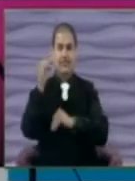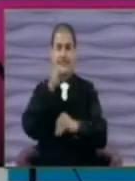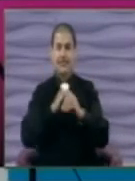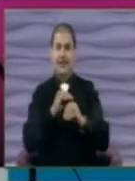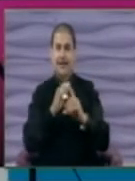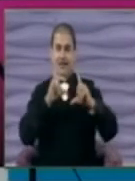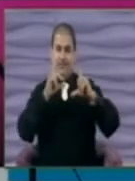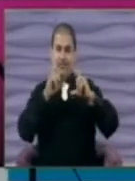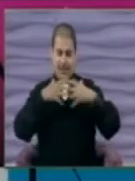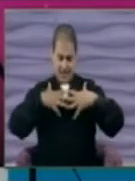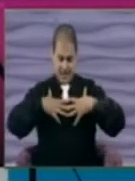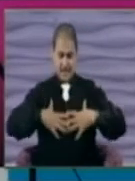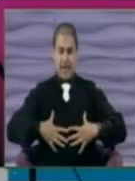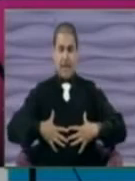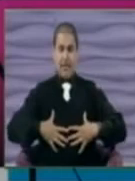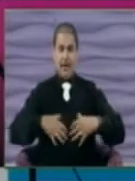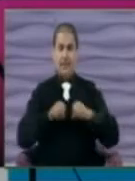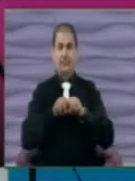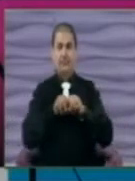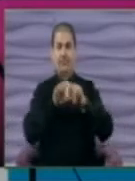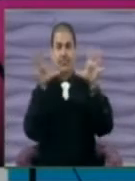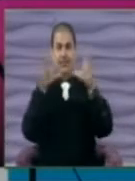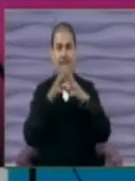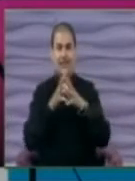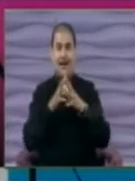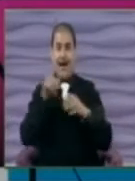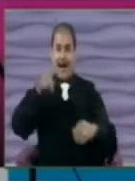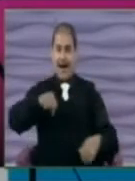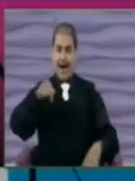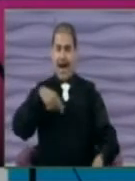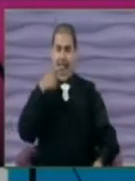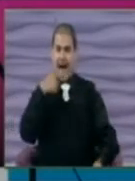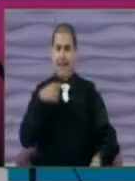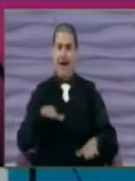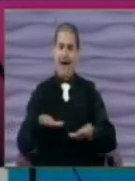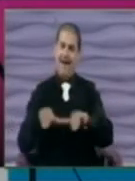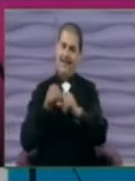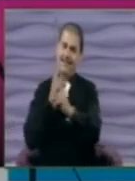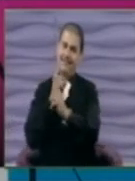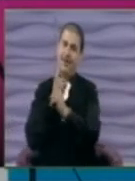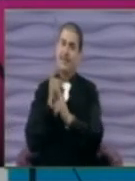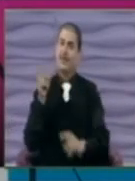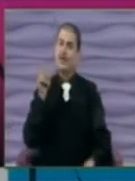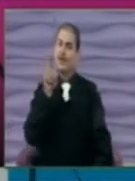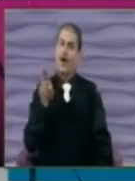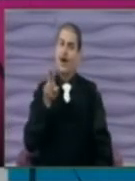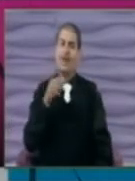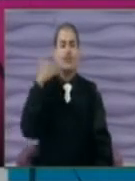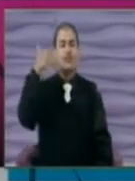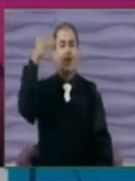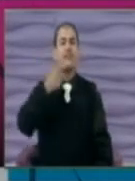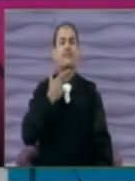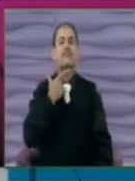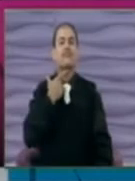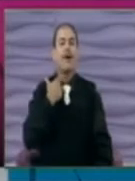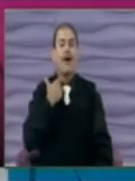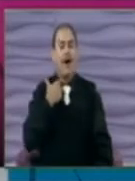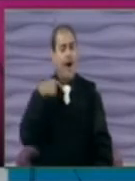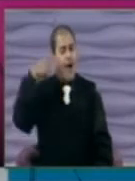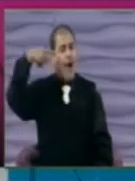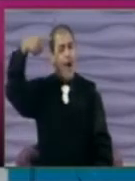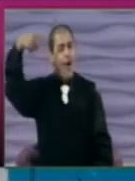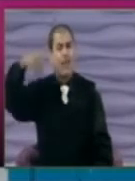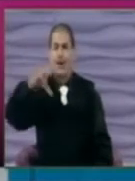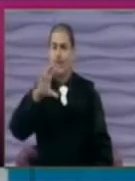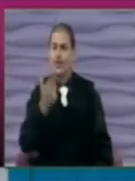يعني ما شاء الله عليك مجدي، بنهاية يمكن لقائنا هيك بنص دقيقة تحكي لنا شو طموحاتك، شو أحلامك للمستقبل؟ عم تدرس جرافيك ديزاين لكنك